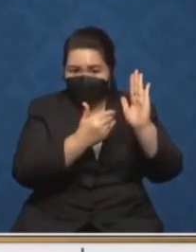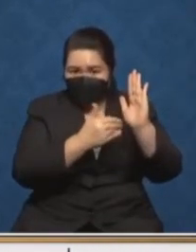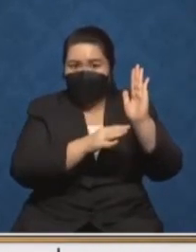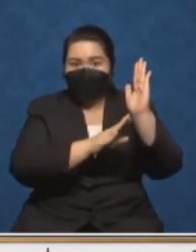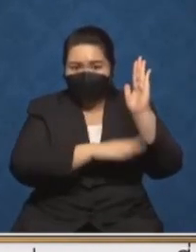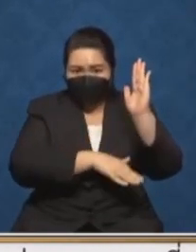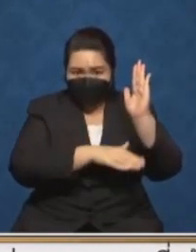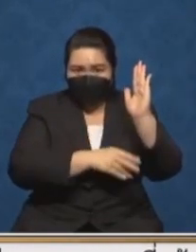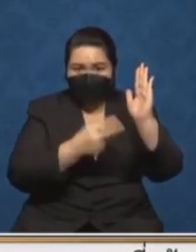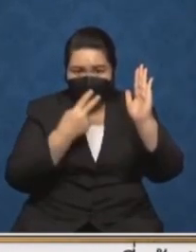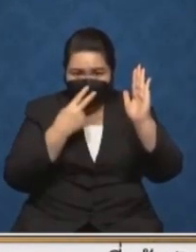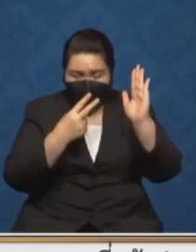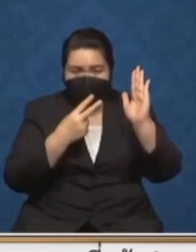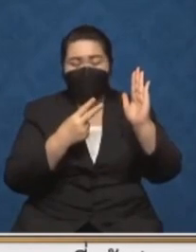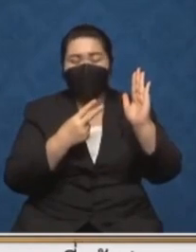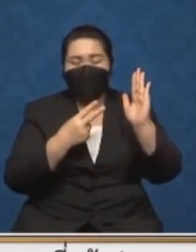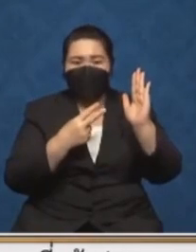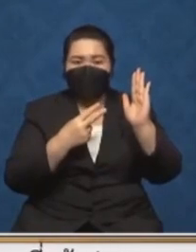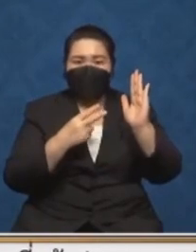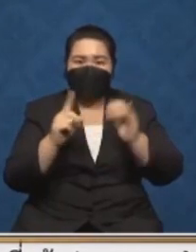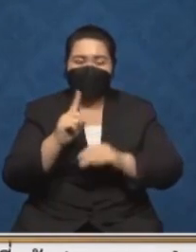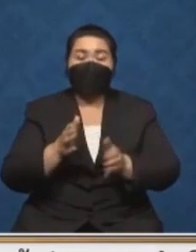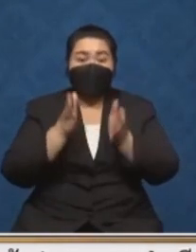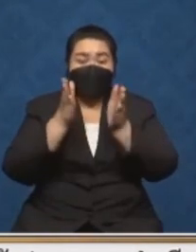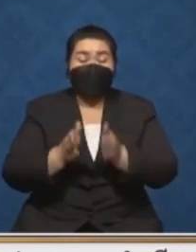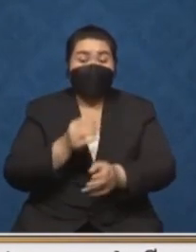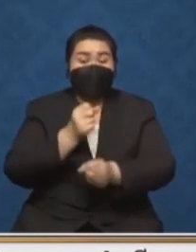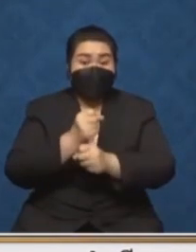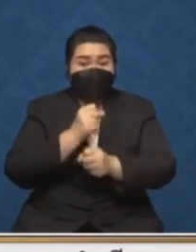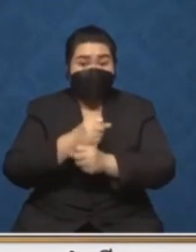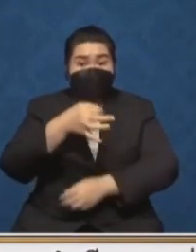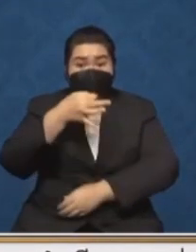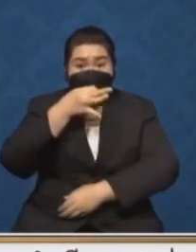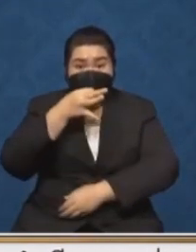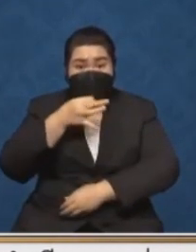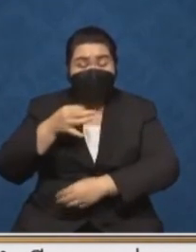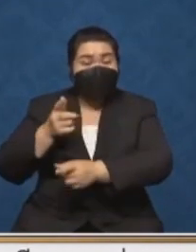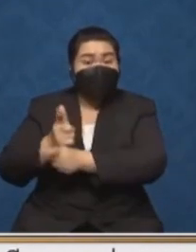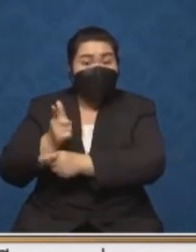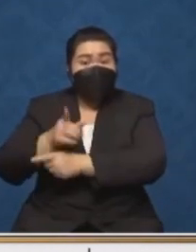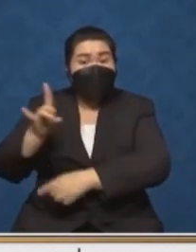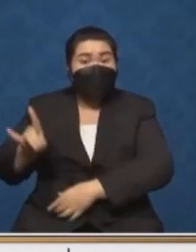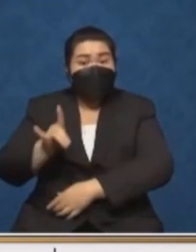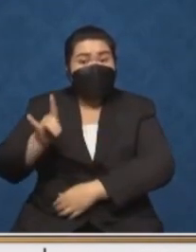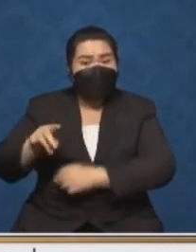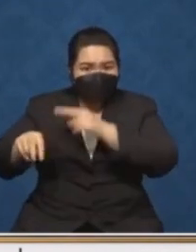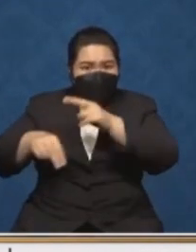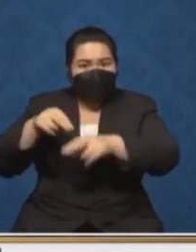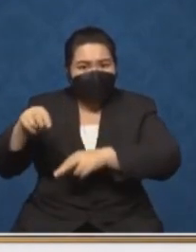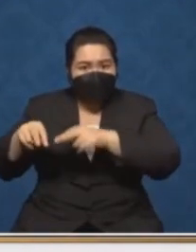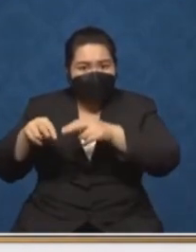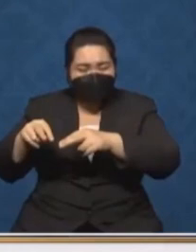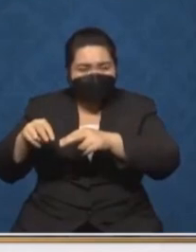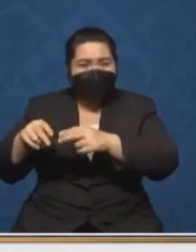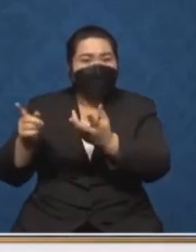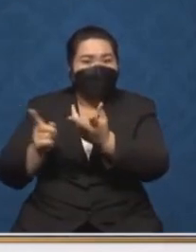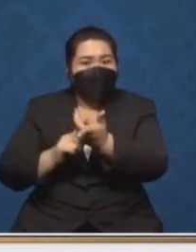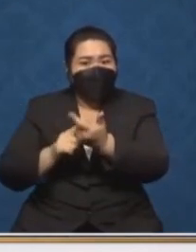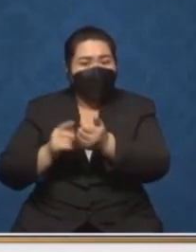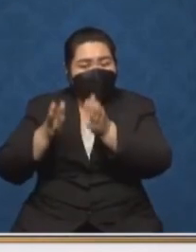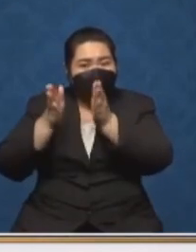ใต้ซึ่งมีเกษตรกรที่ได้รบผลกระทบ จากรายงานต่างๆ